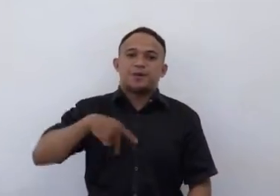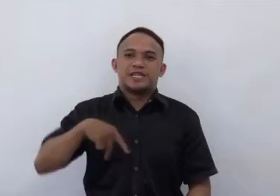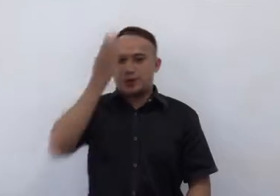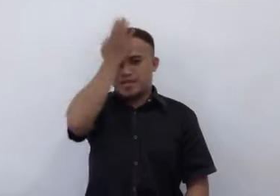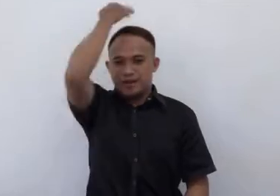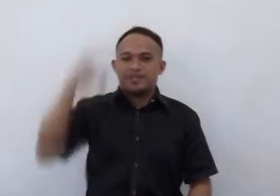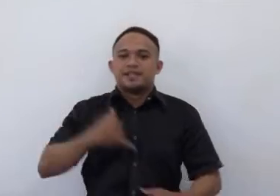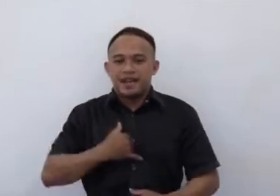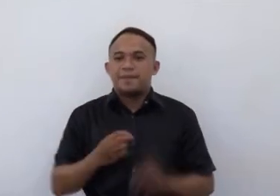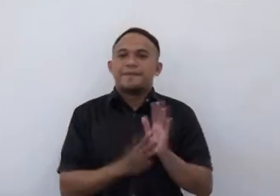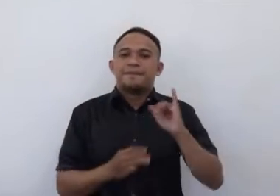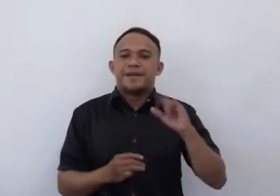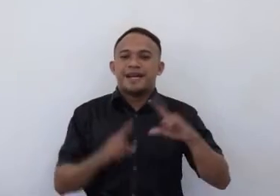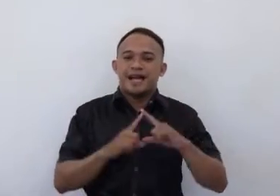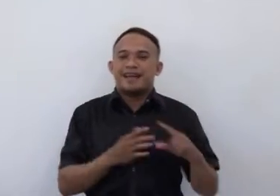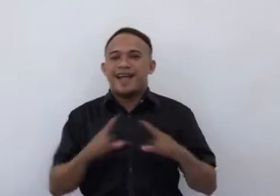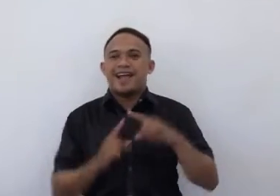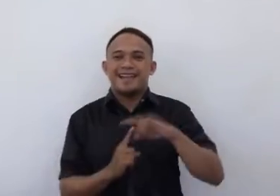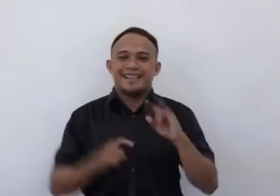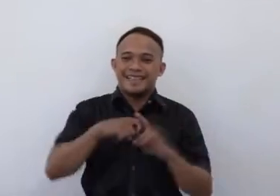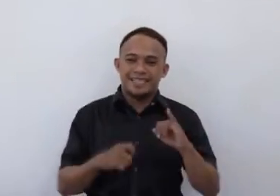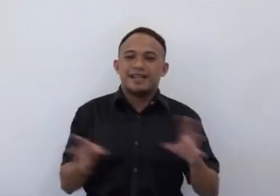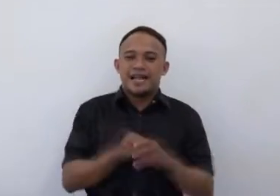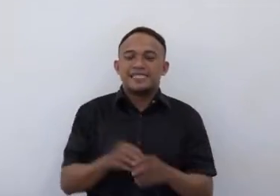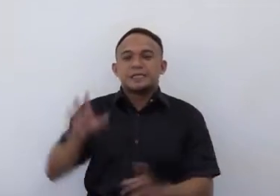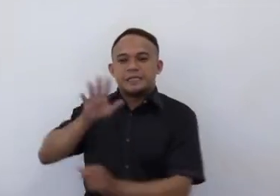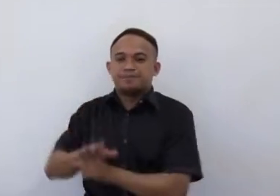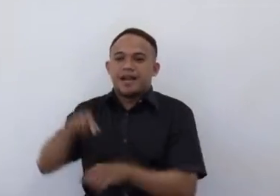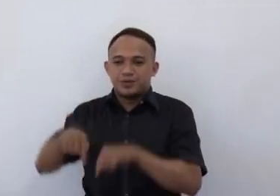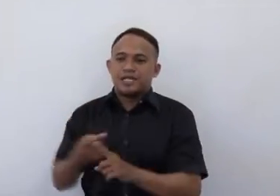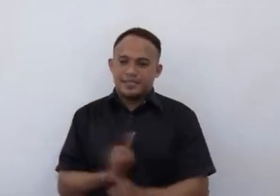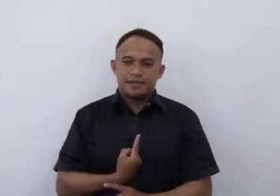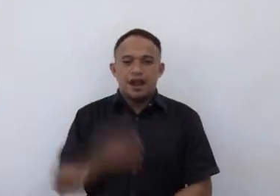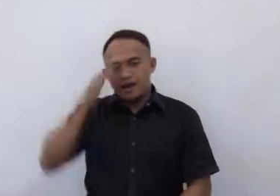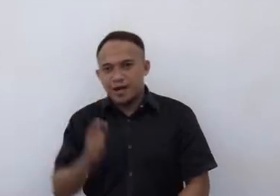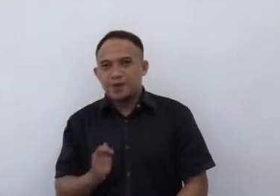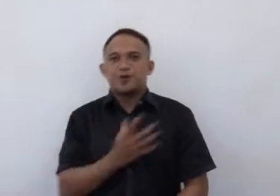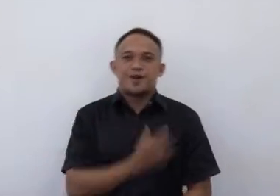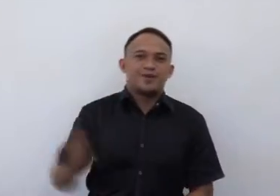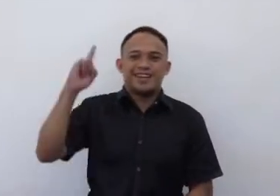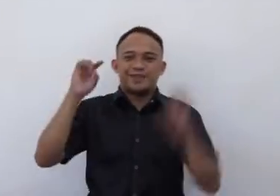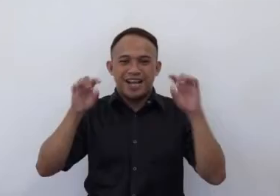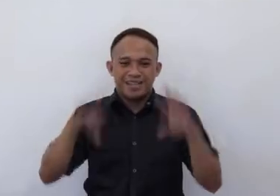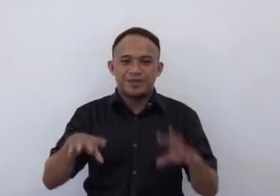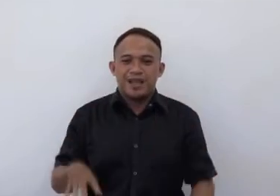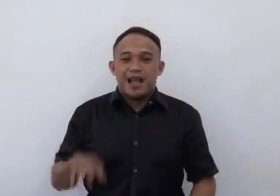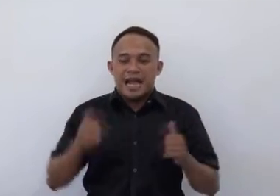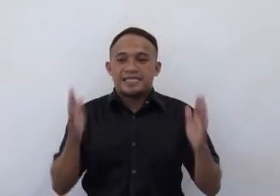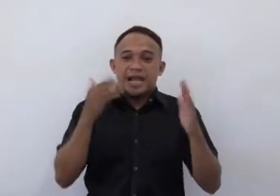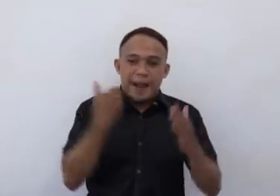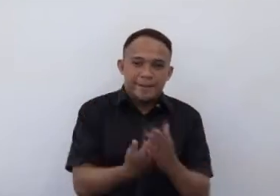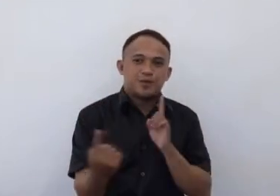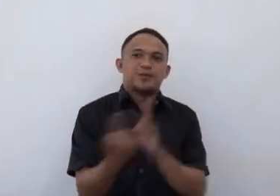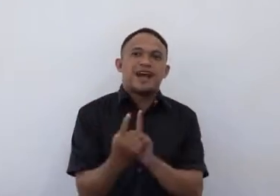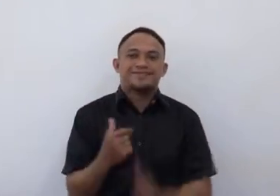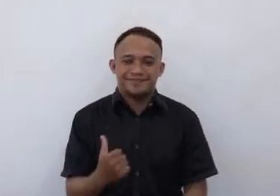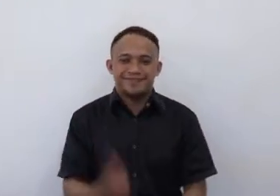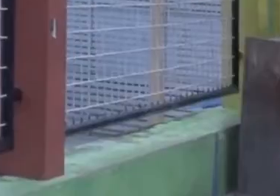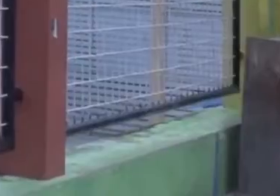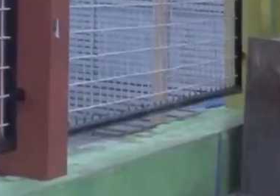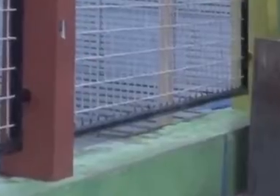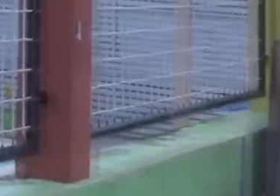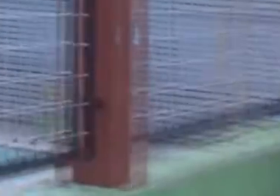dari Pemerintah Provinsi Gorontalo. Saya Mila Atiki dan tim undur diri. Assalamualaikum warahmatullahi wabarakatuh dan sampai